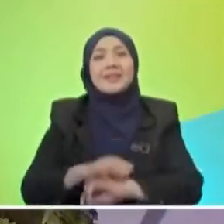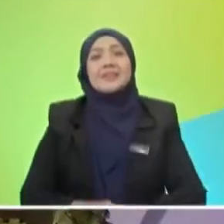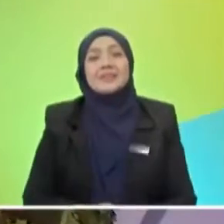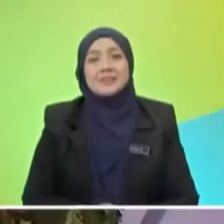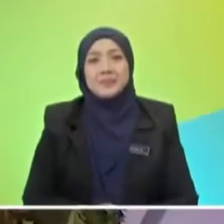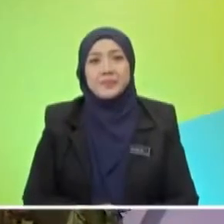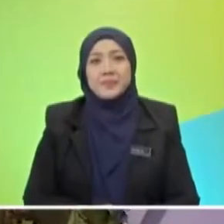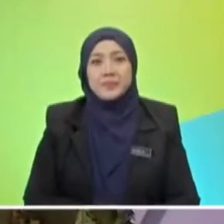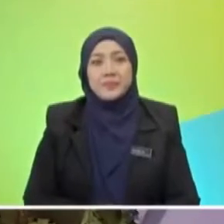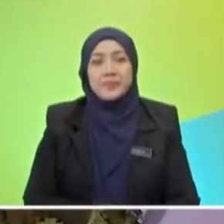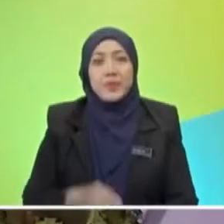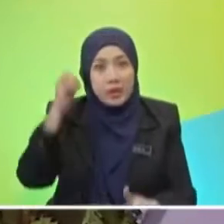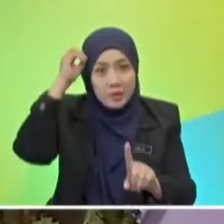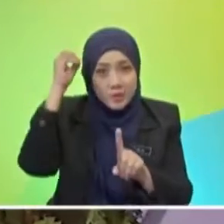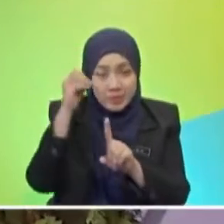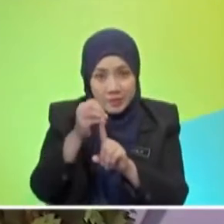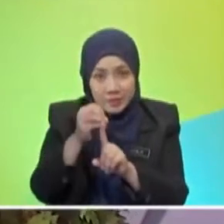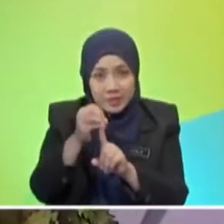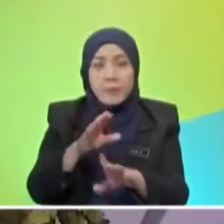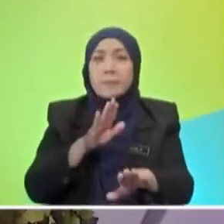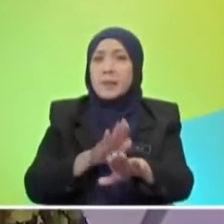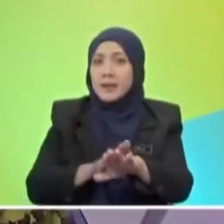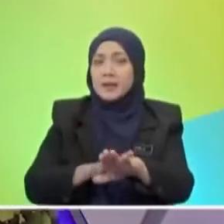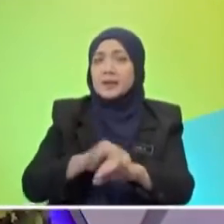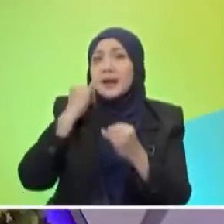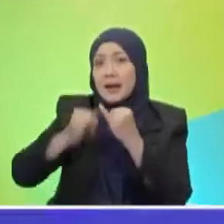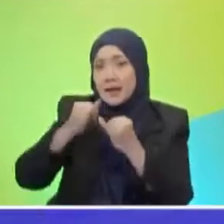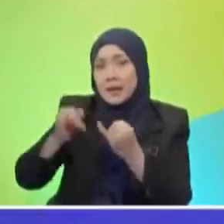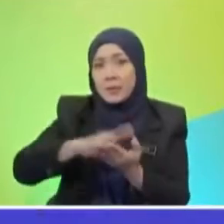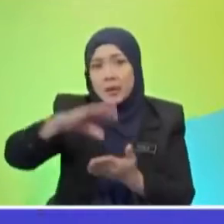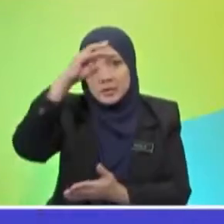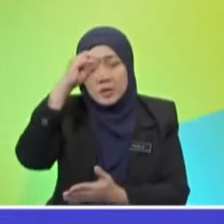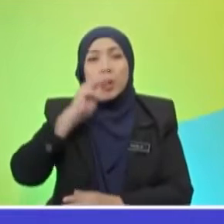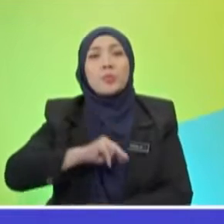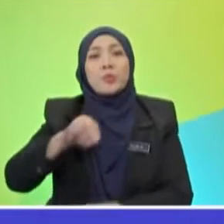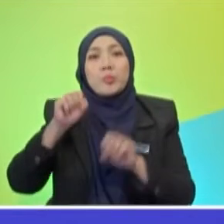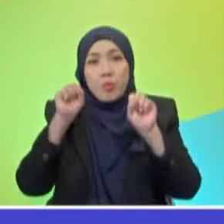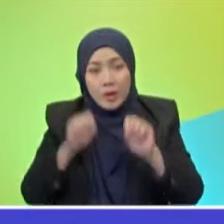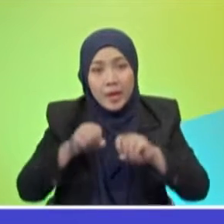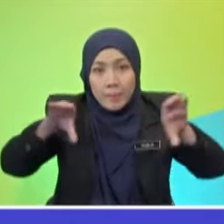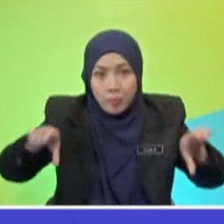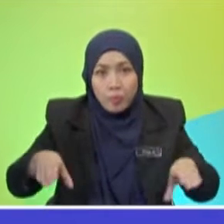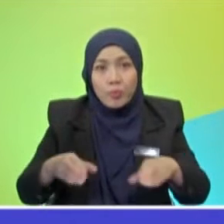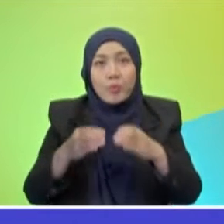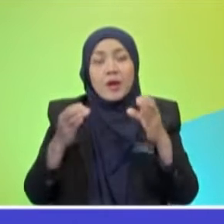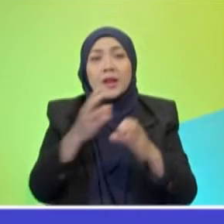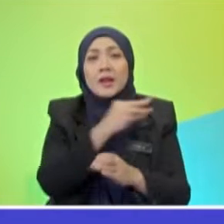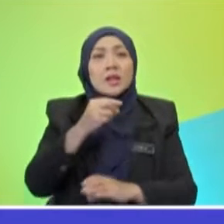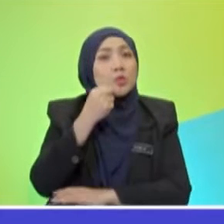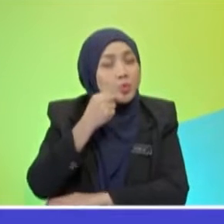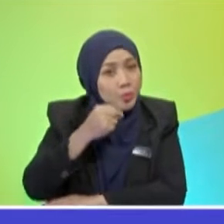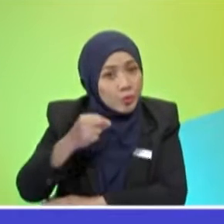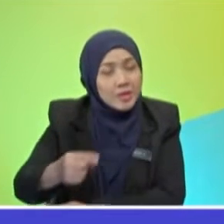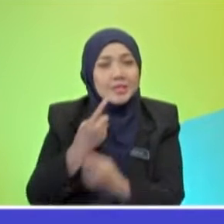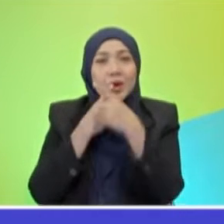Terusnya, objektif pembelajaran pada akhir siaran, murid dapat membina dan menulis